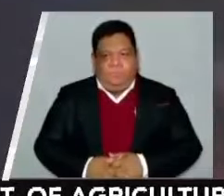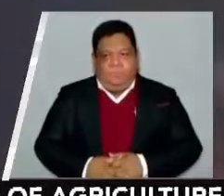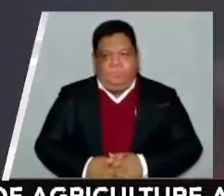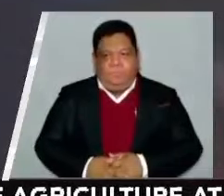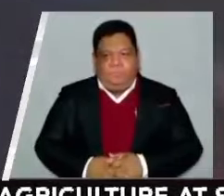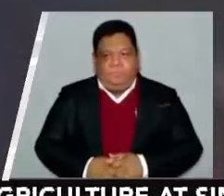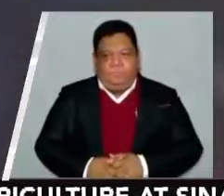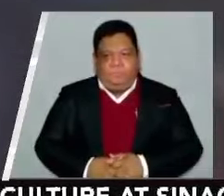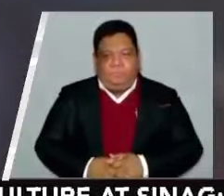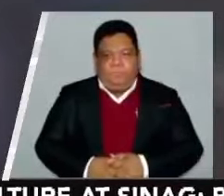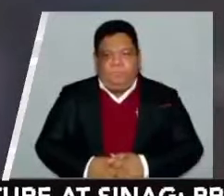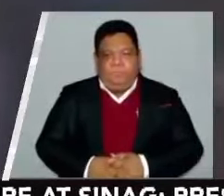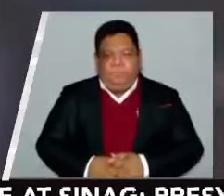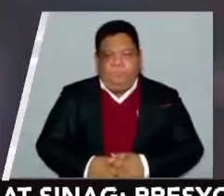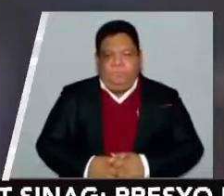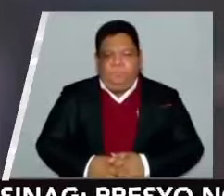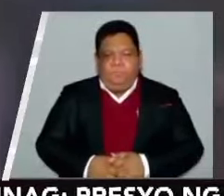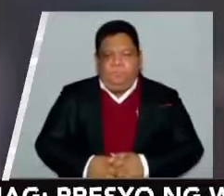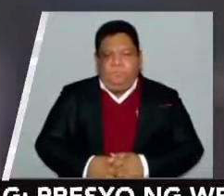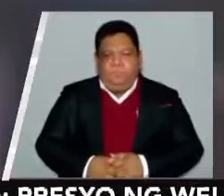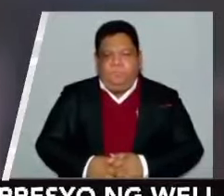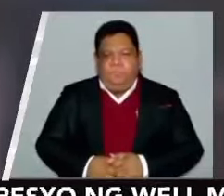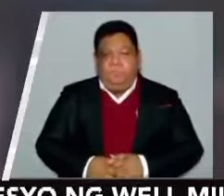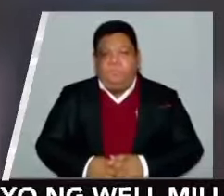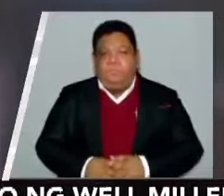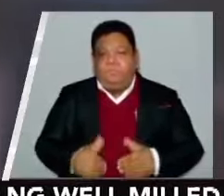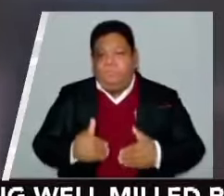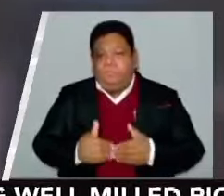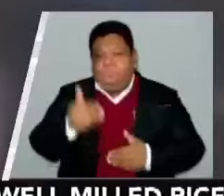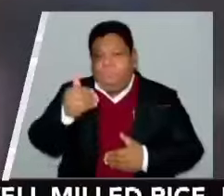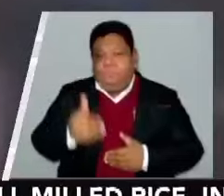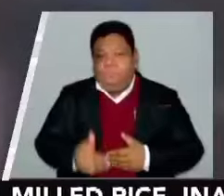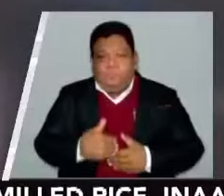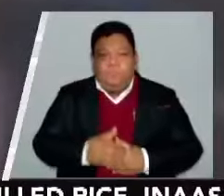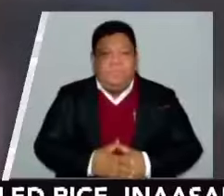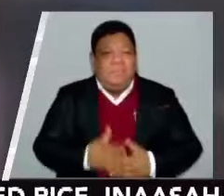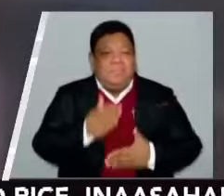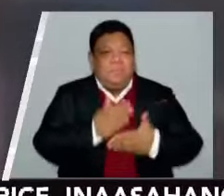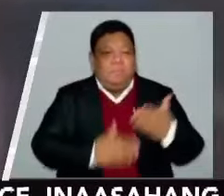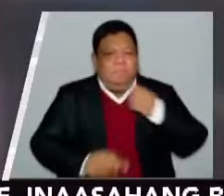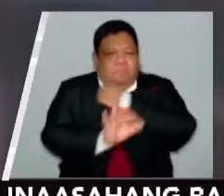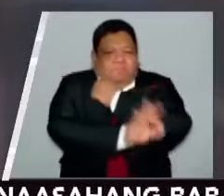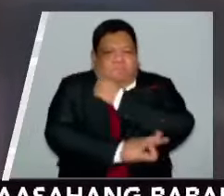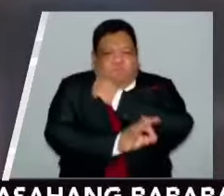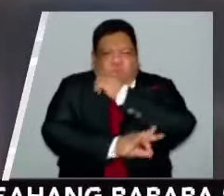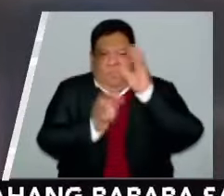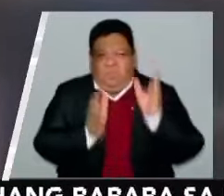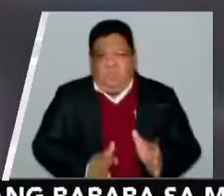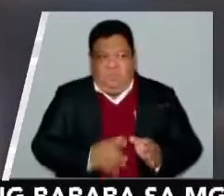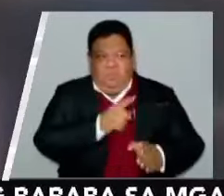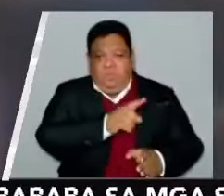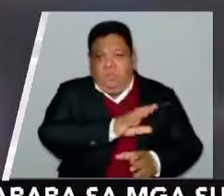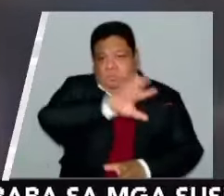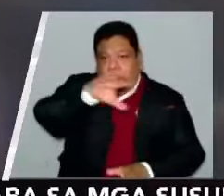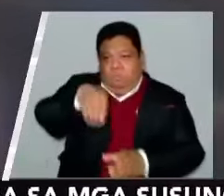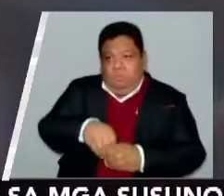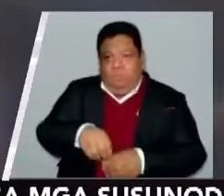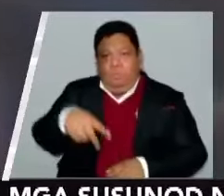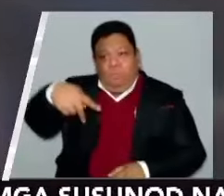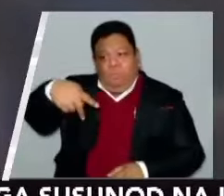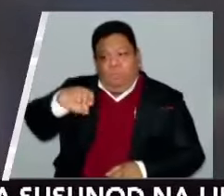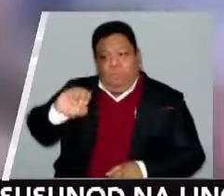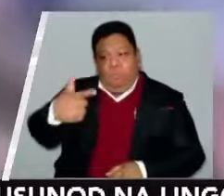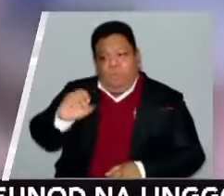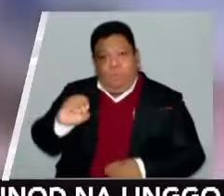Nakatakdang i-deport pabalik sa China at Vietnam ang ilang dayuhan na sangkot umano sa illegal na pogo dito sa Pilipinas. At live mula sa Pasay, may